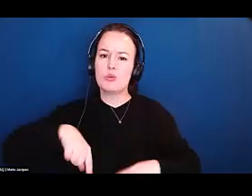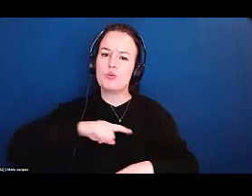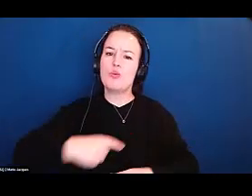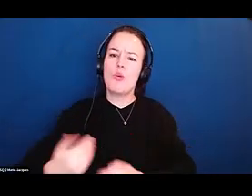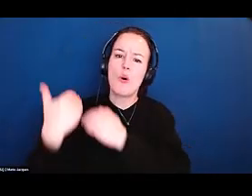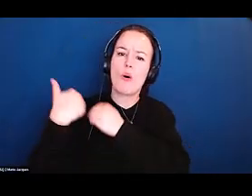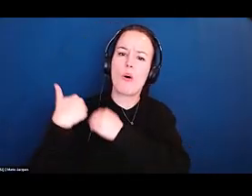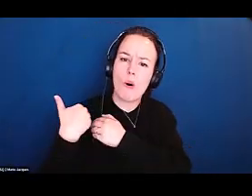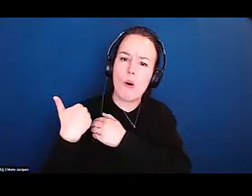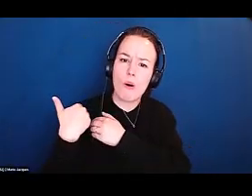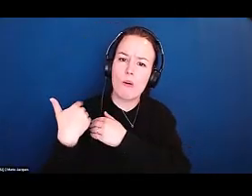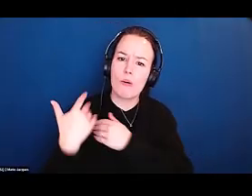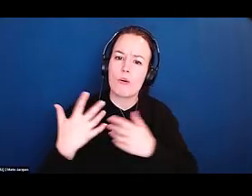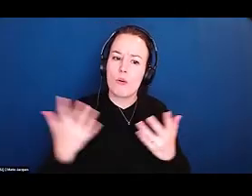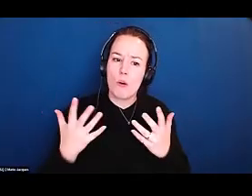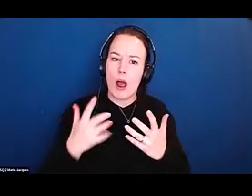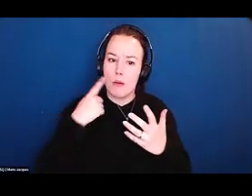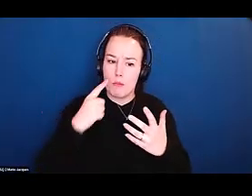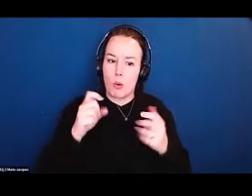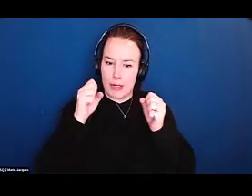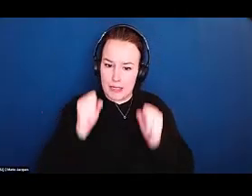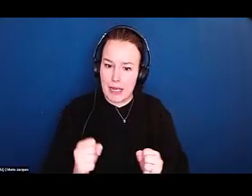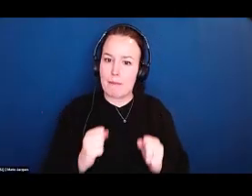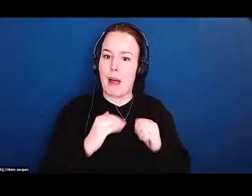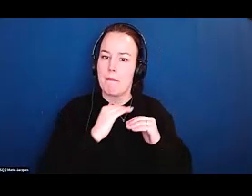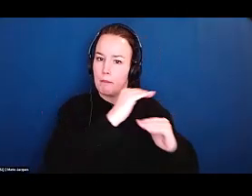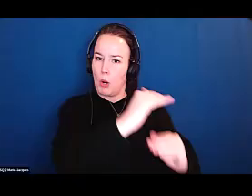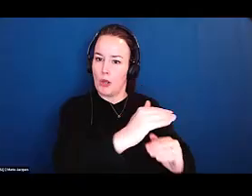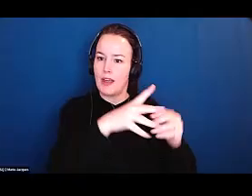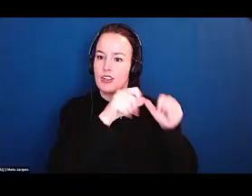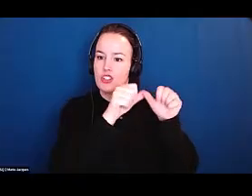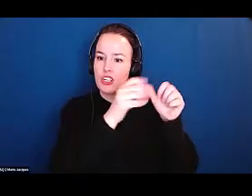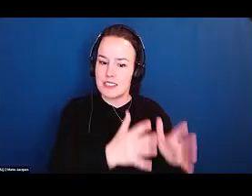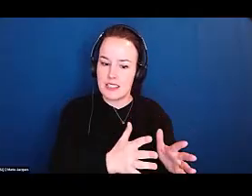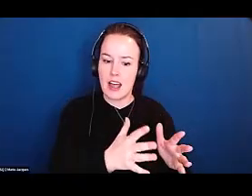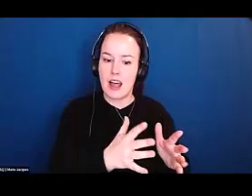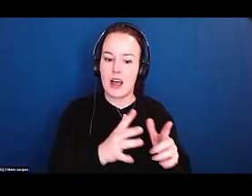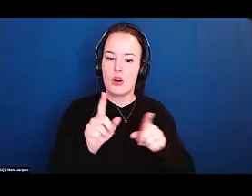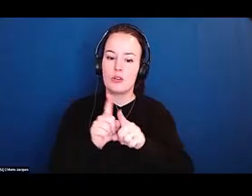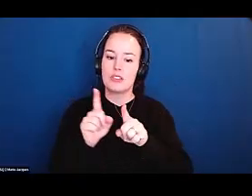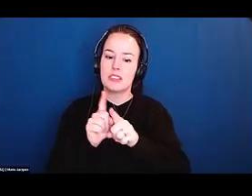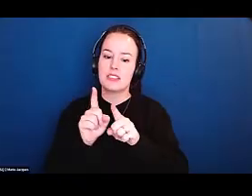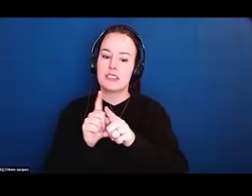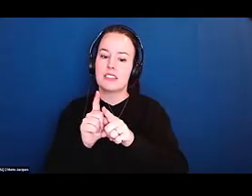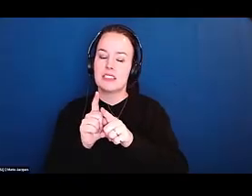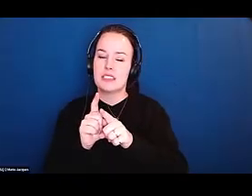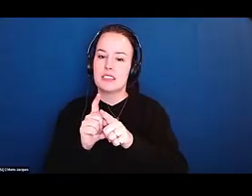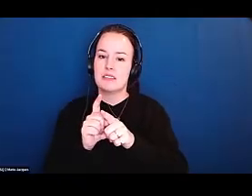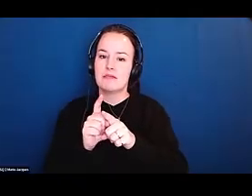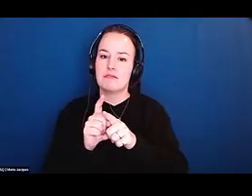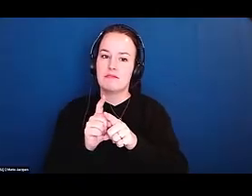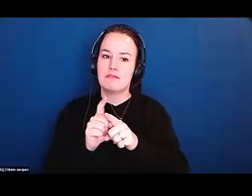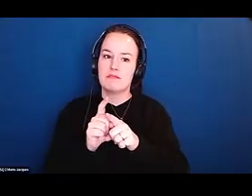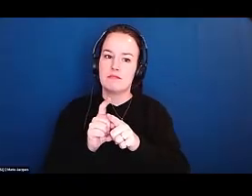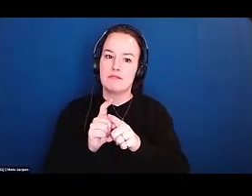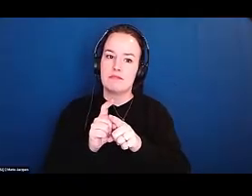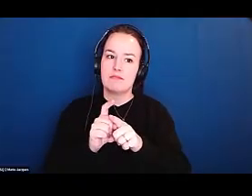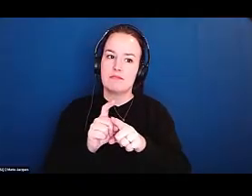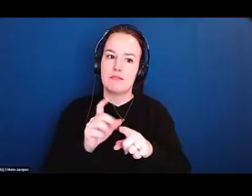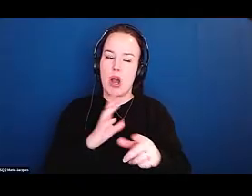quel rôle peuvent réellement protéger les résidents, lesquels sont juste des